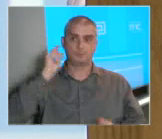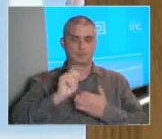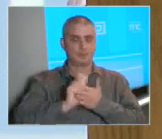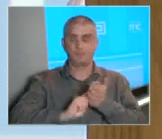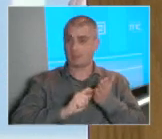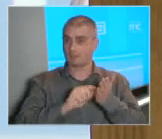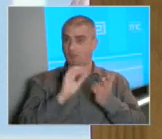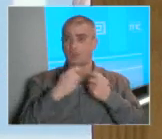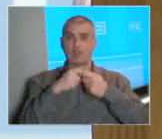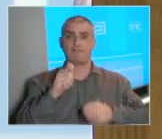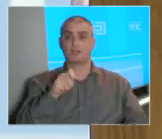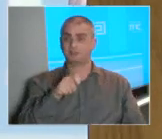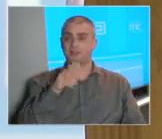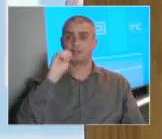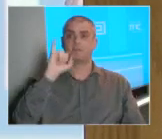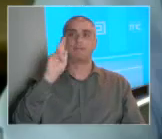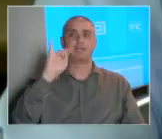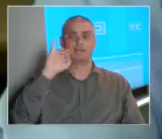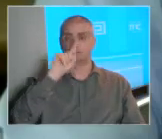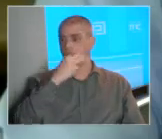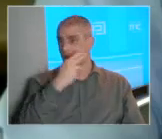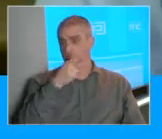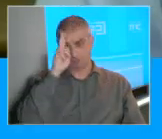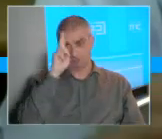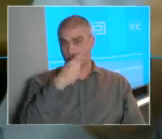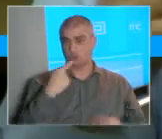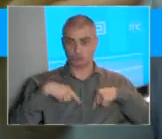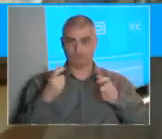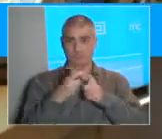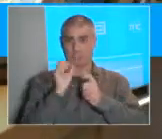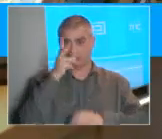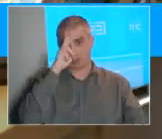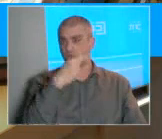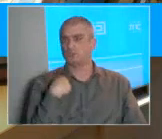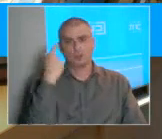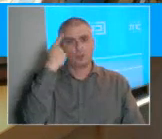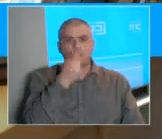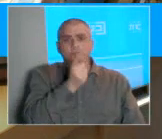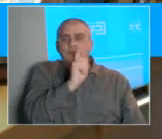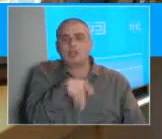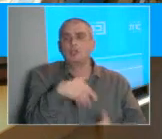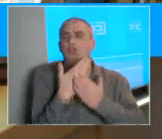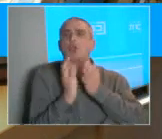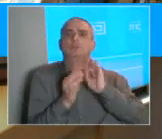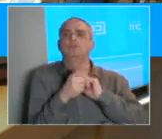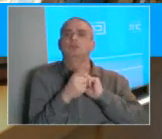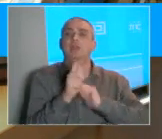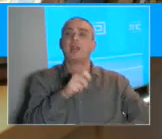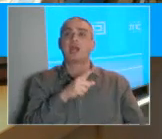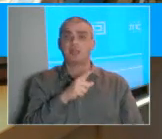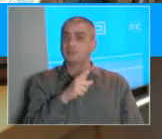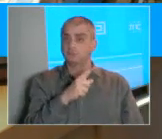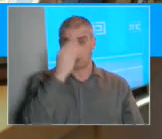מכתבו של חבר הכנסת מיקי זוהר מהליכוד, יור סיעת הליכוד, שבו כפי שאנחנו יודעים נדרש מן היועץ המשפטי